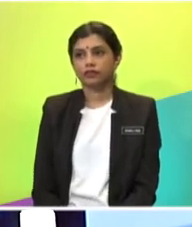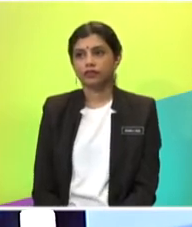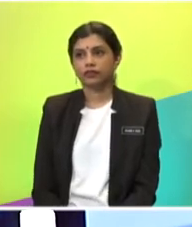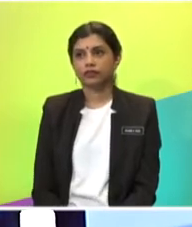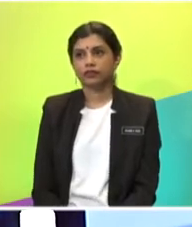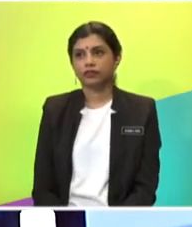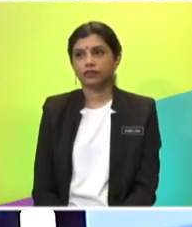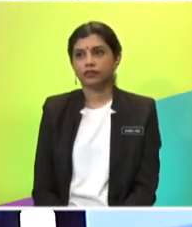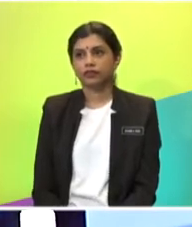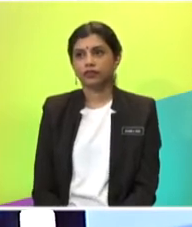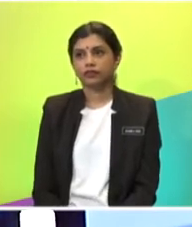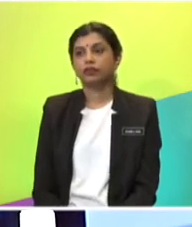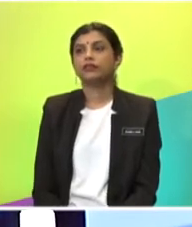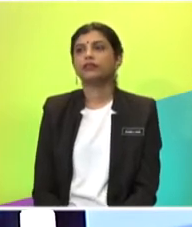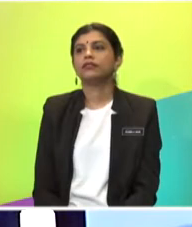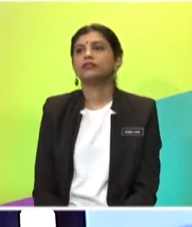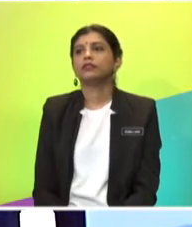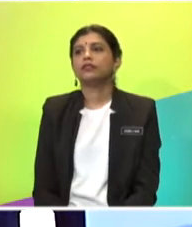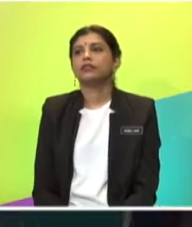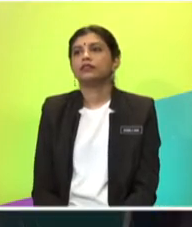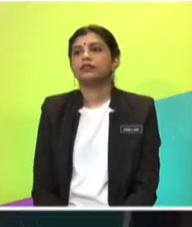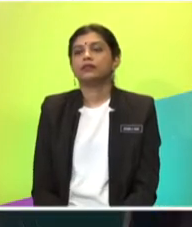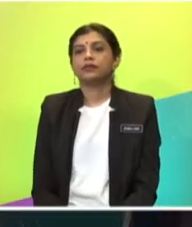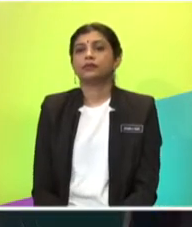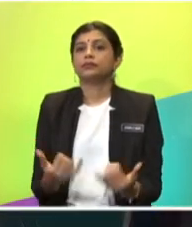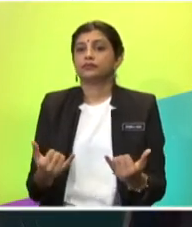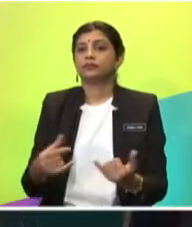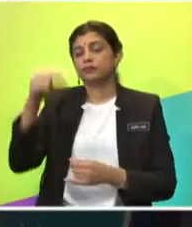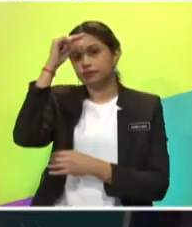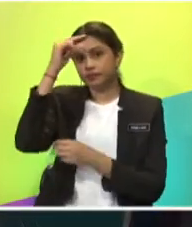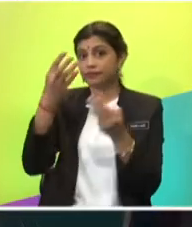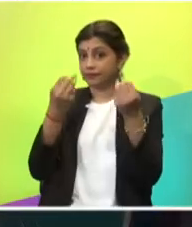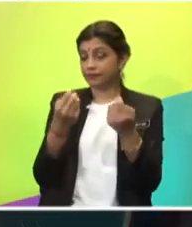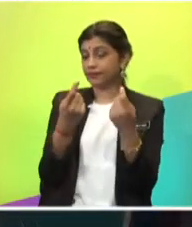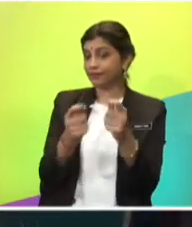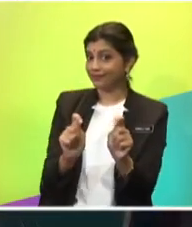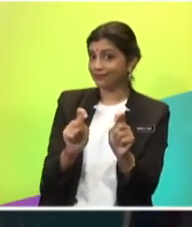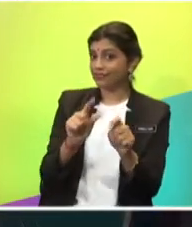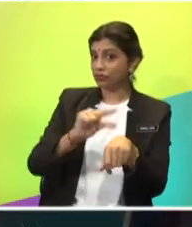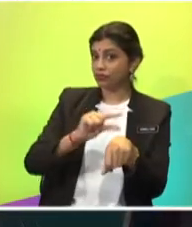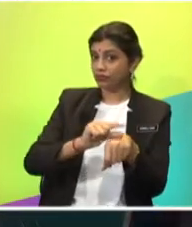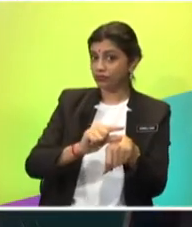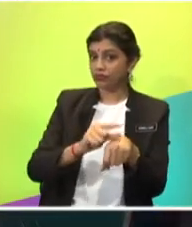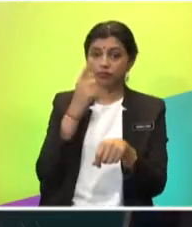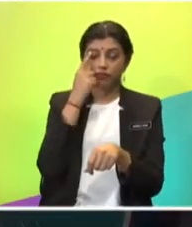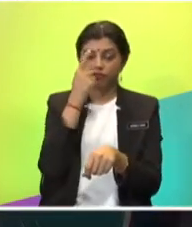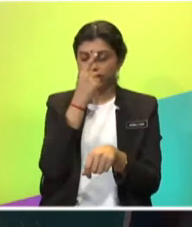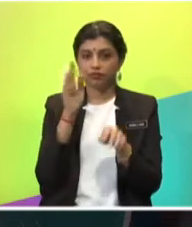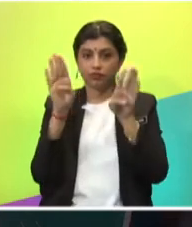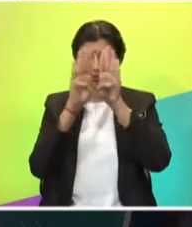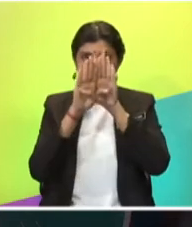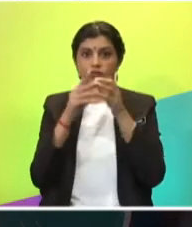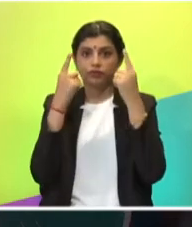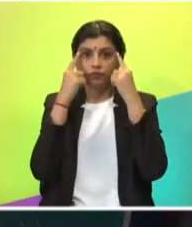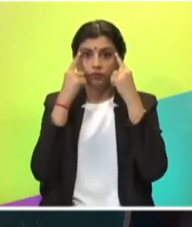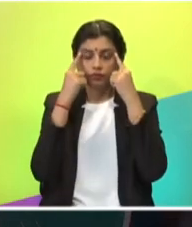tau. Okey. Oh, 50 20 50 ni garisan sebab dia sama. Ya. Yeah. Okey, so 10 ada garisan kecil. Okey,